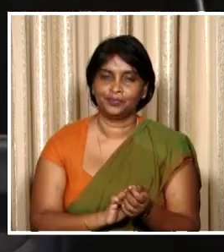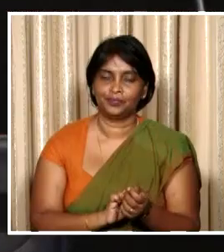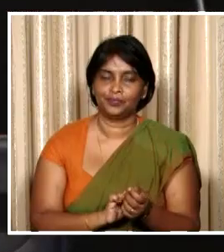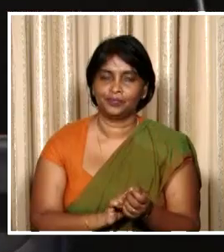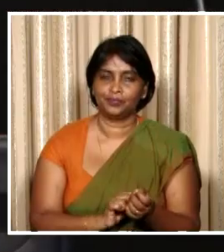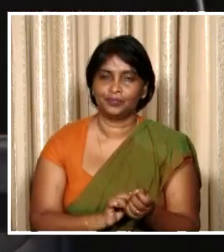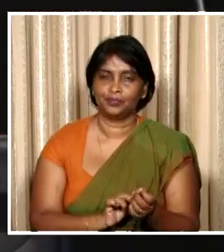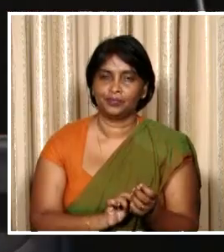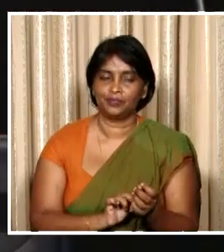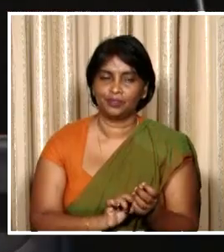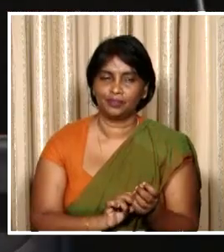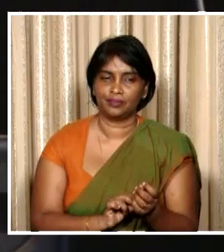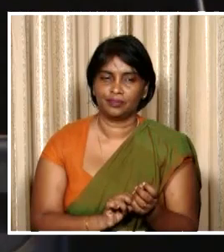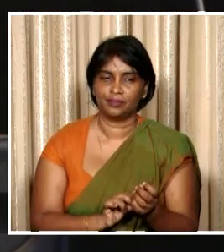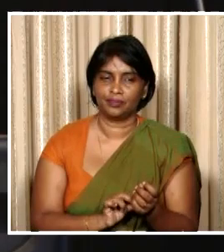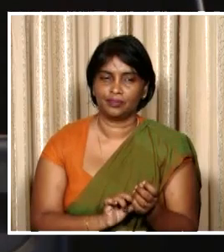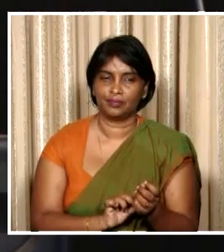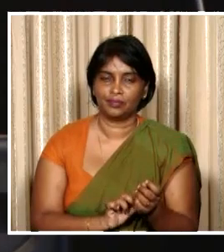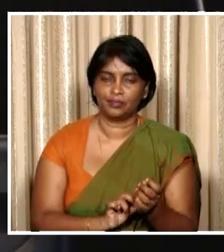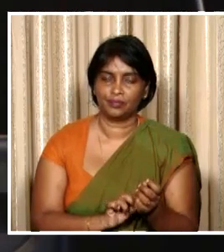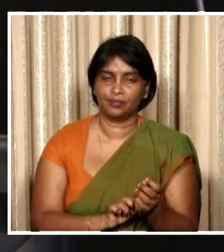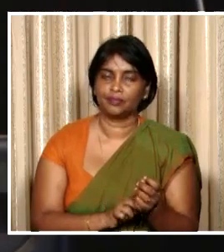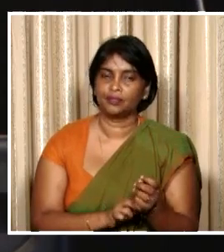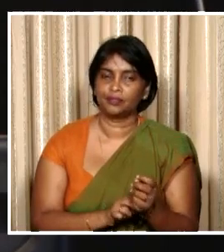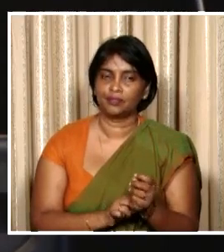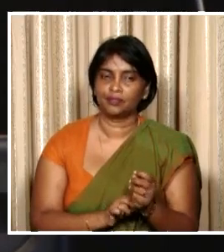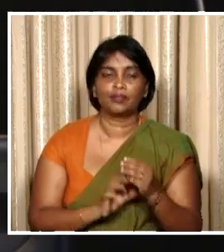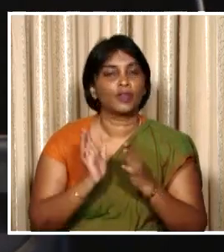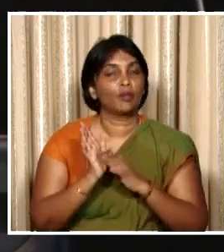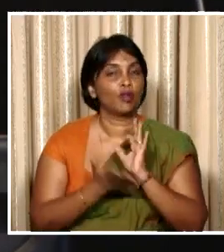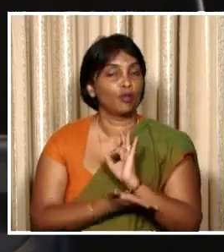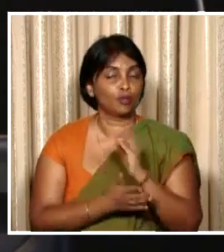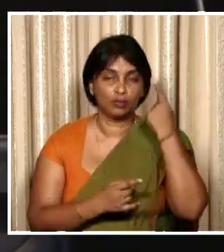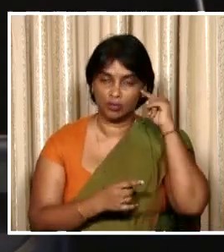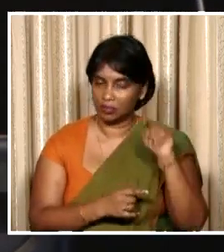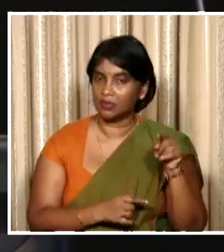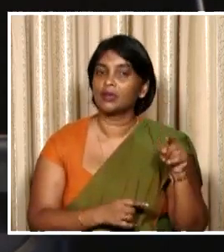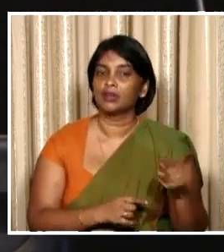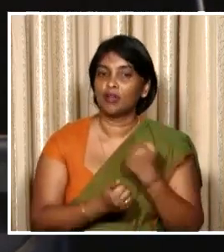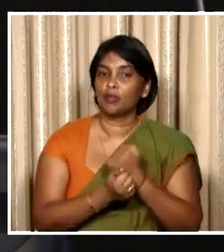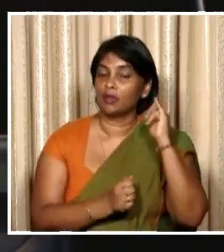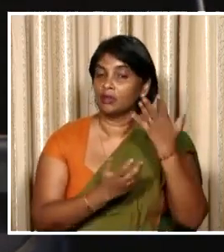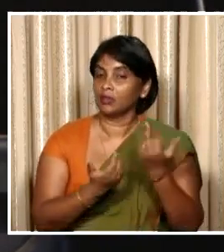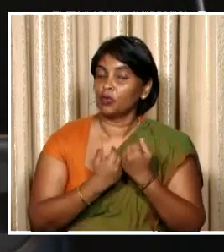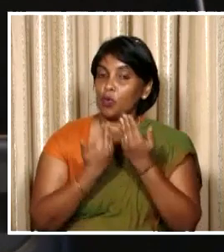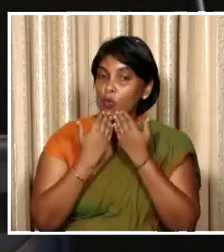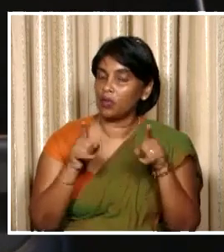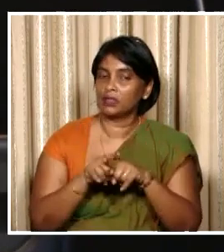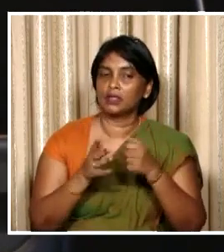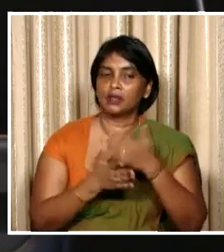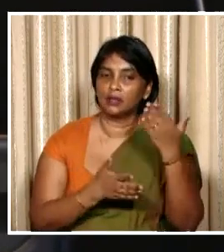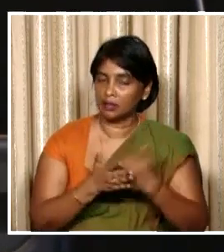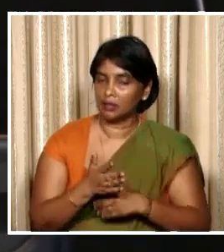විපක්ෂනාගතුමා ඒ වාර්තාව. ඇමනුම් පහ මාවලල්ල බුදු පිළිම සිද්ධිය සම්බන්ධයෙන් පොලිස්පති ලබාගත් උපදෙස් සහිත